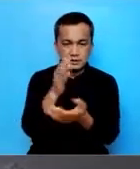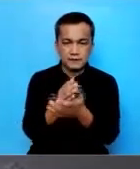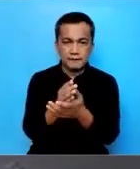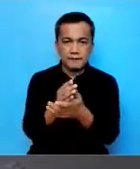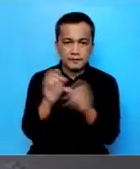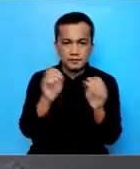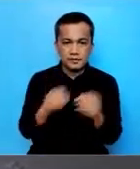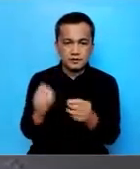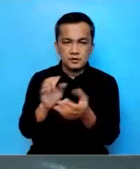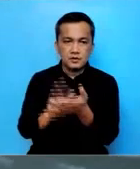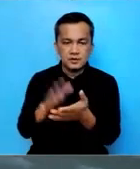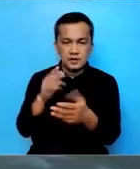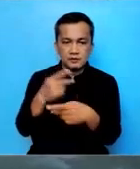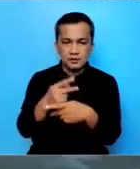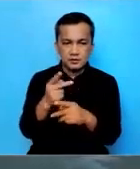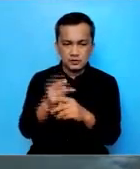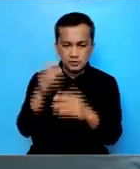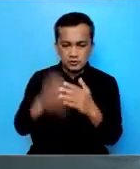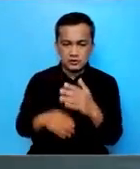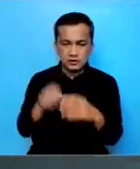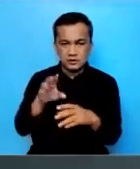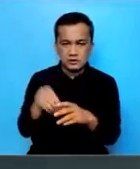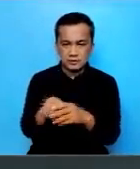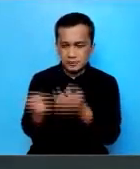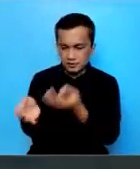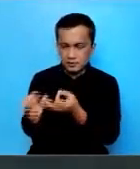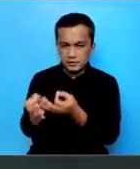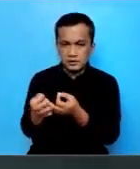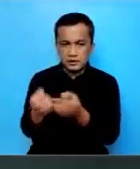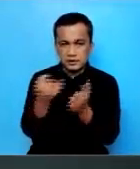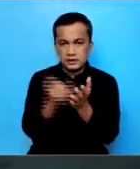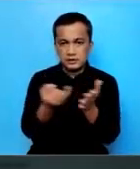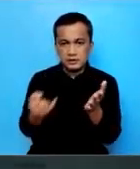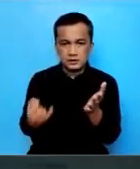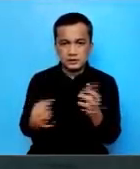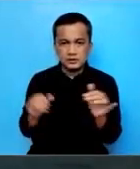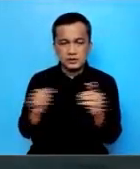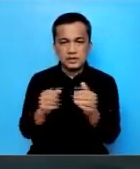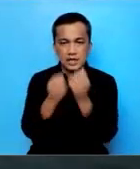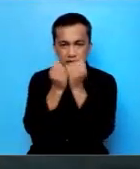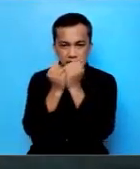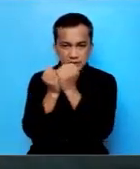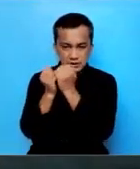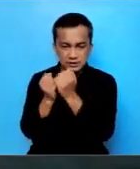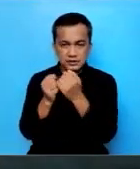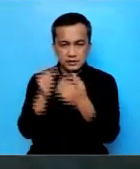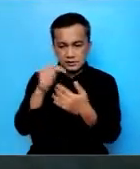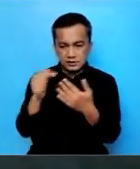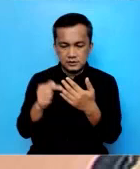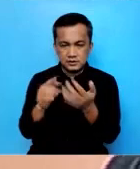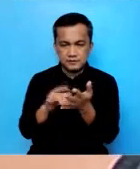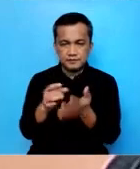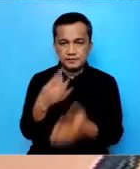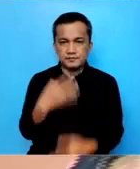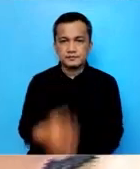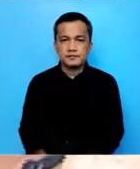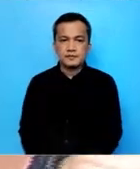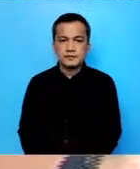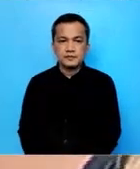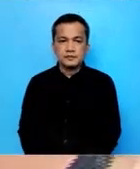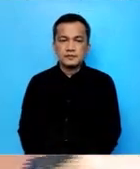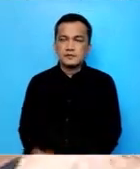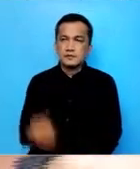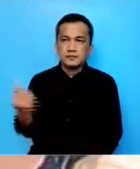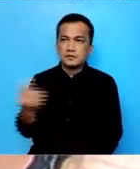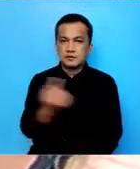mahal na production cost, kabilang ang patoka at sangkap nito, gaya ng mais at iba pang bitamina. Everyone is crying, pwede